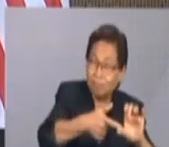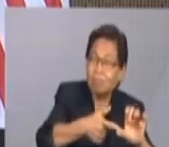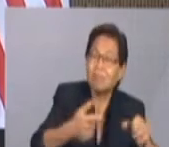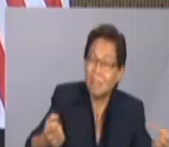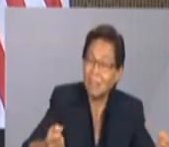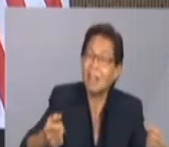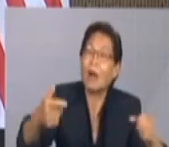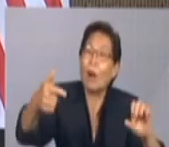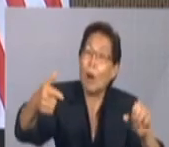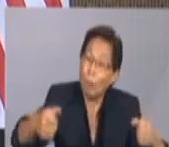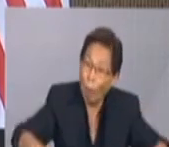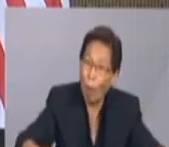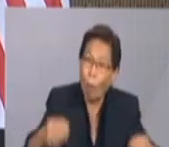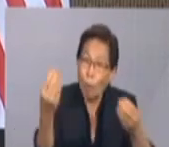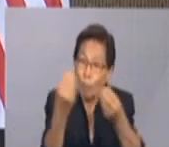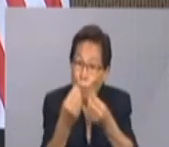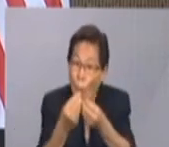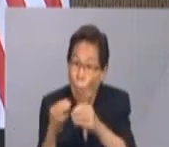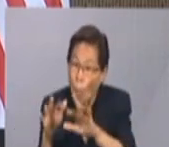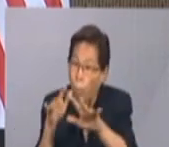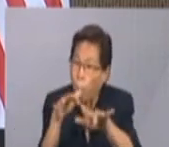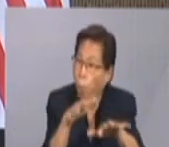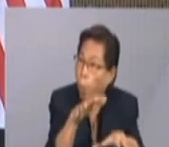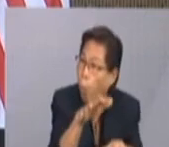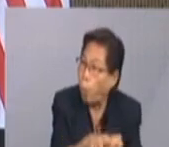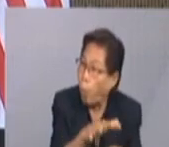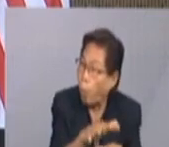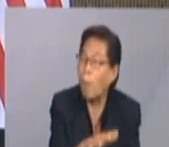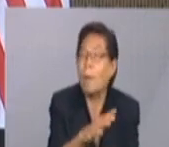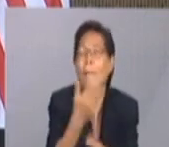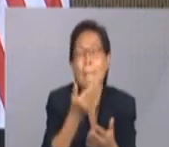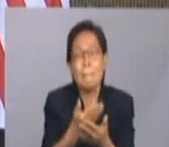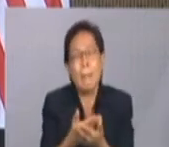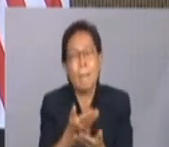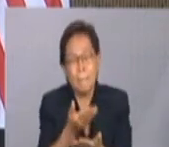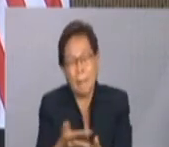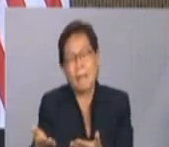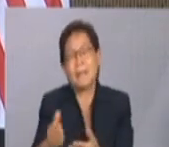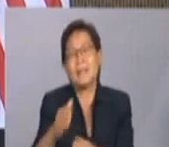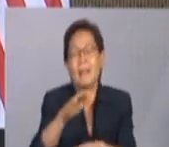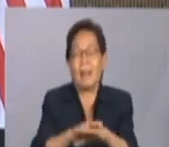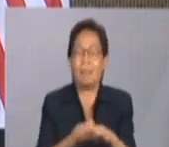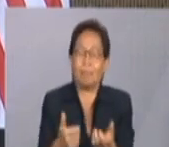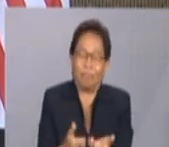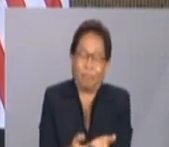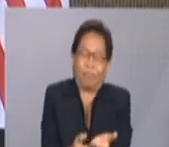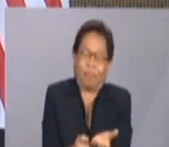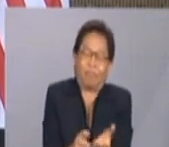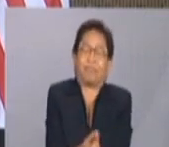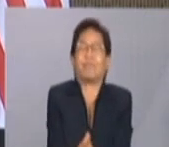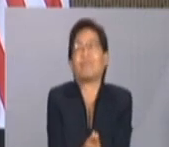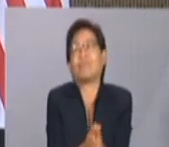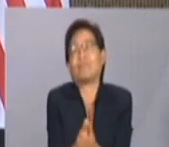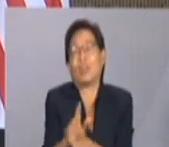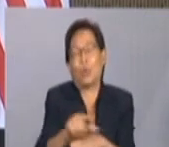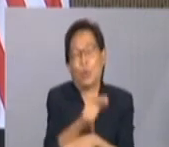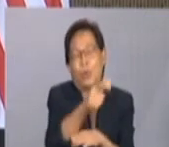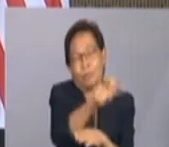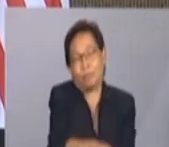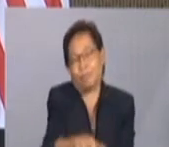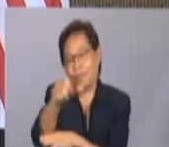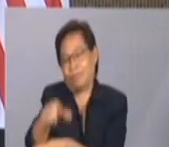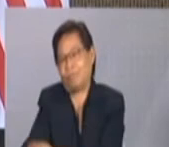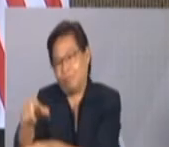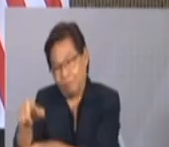pelanggan pasti akan bertambah jadi belilah lebih banyak Hand sanitizer untuk digunakan oleh pelanggan